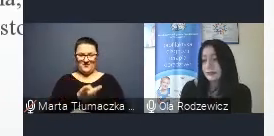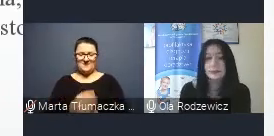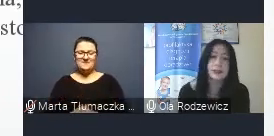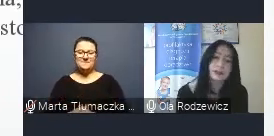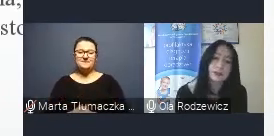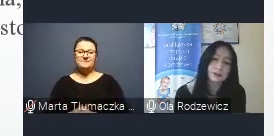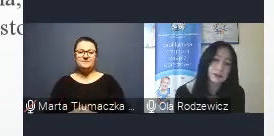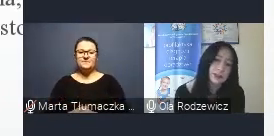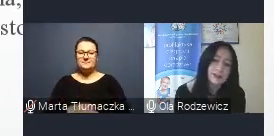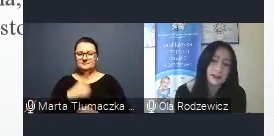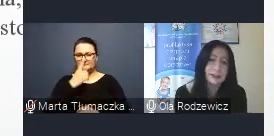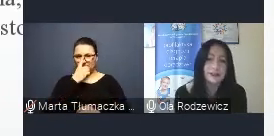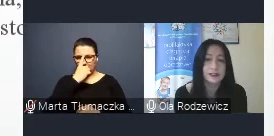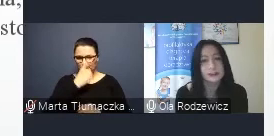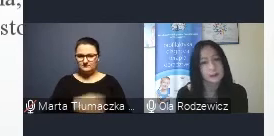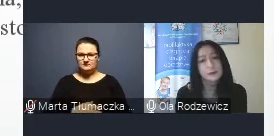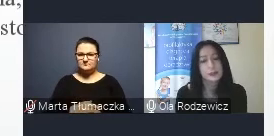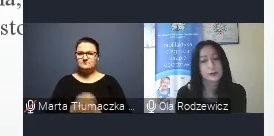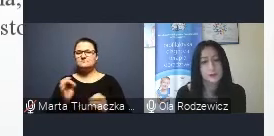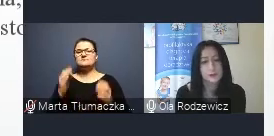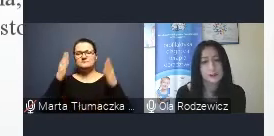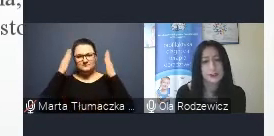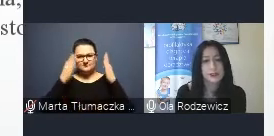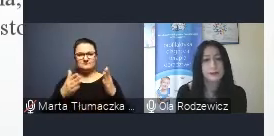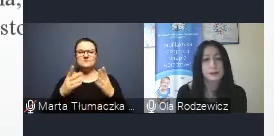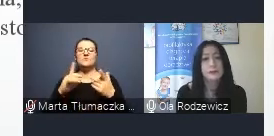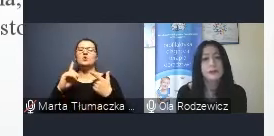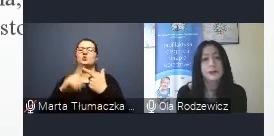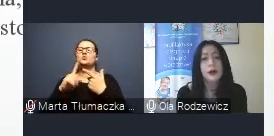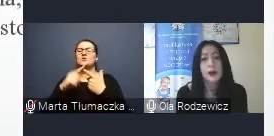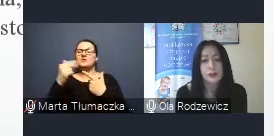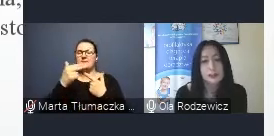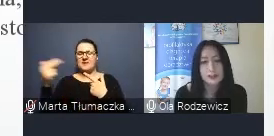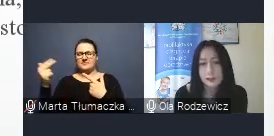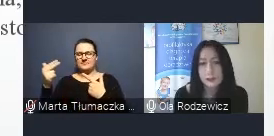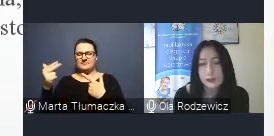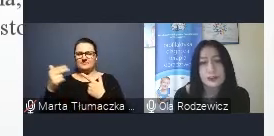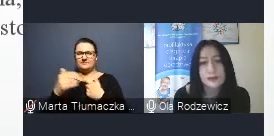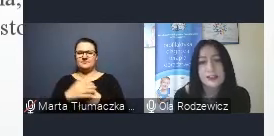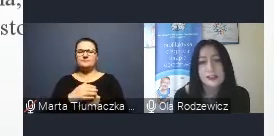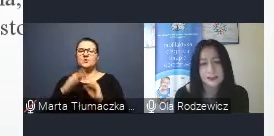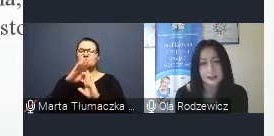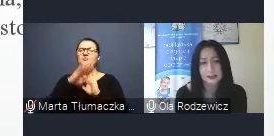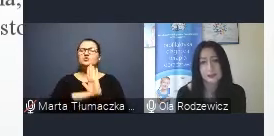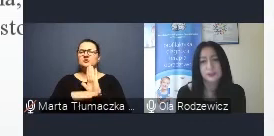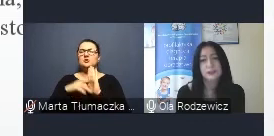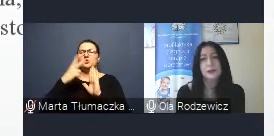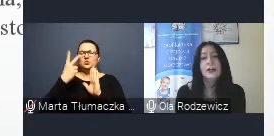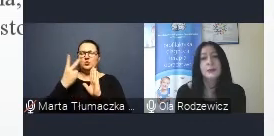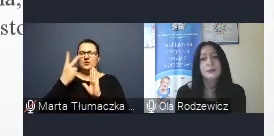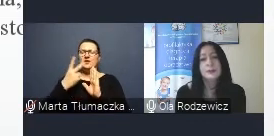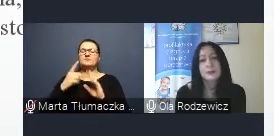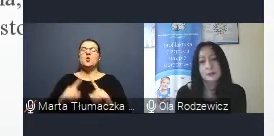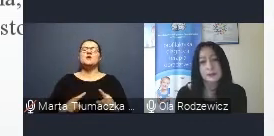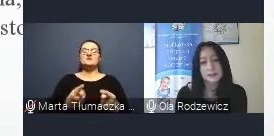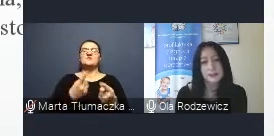teraz tak jeden slajd na temat tego drugiego rozporządzenia, które mówi o organizowaniu już kształcenia specjalnego. Często